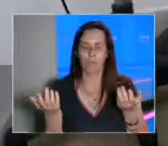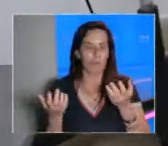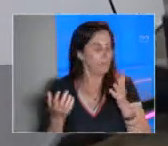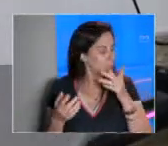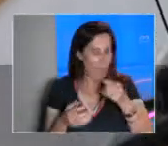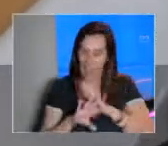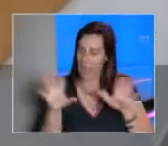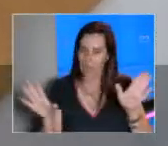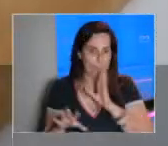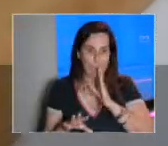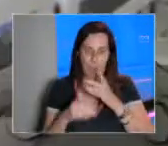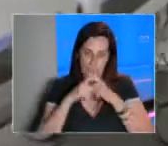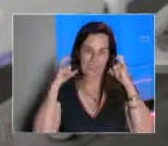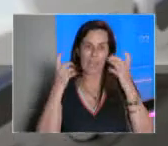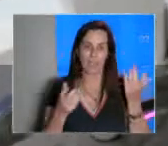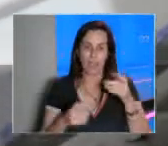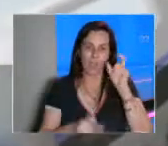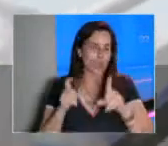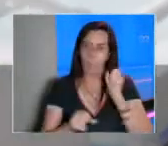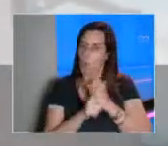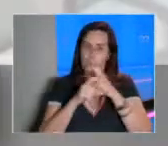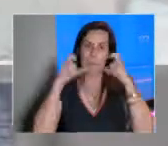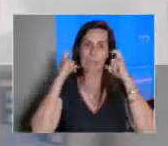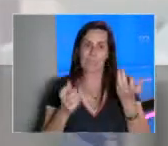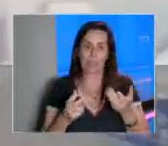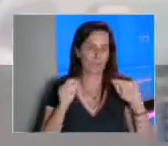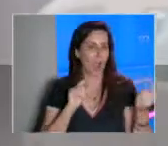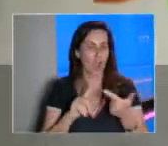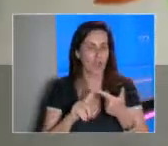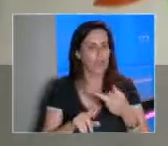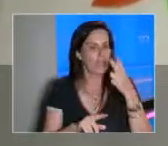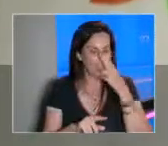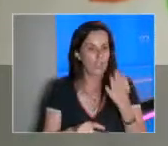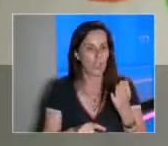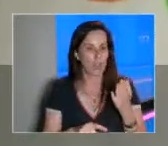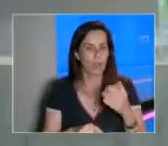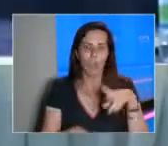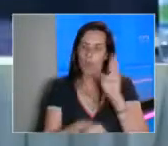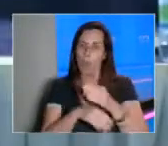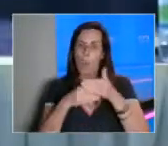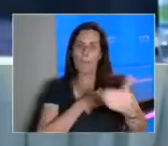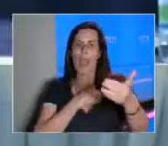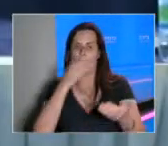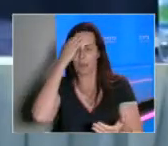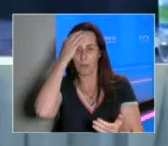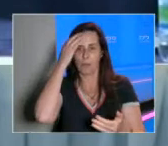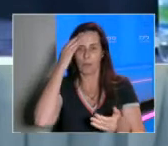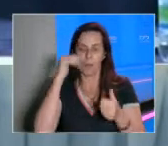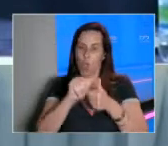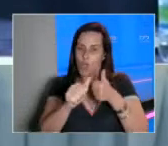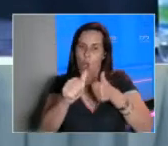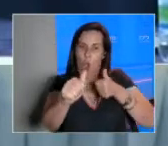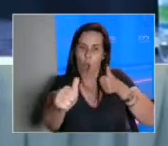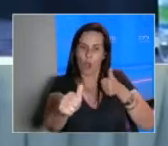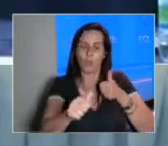ואין עם זה בעיה, למעט שאנשים לא כל כך עושים את זה. ובית, לנסות בכל זאת לשמור על מרחק. תור יותר ארוך.